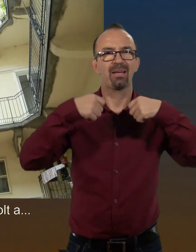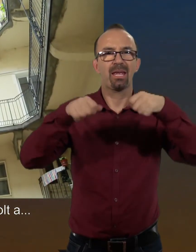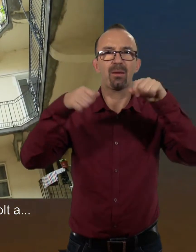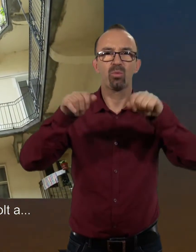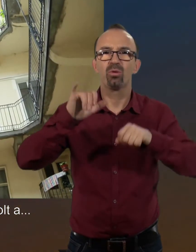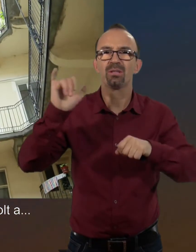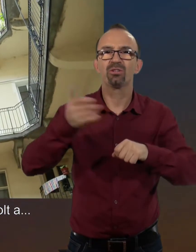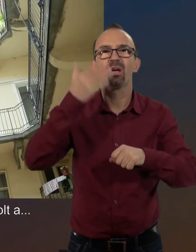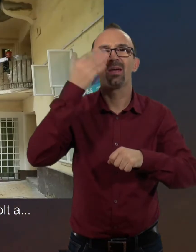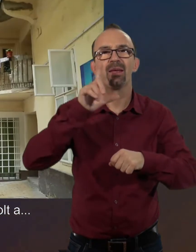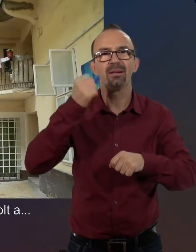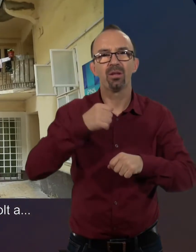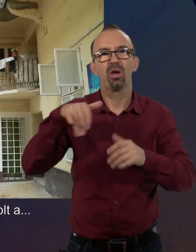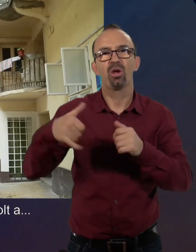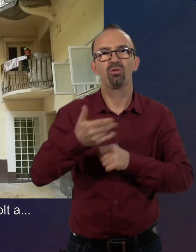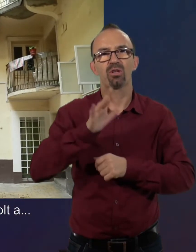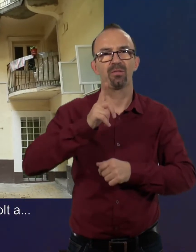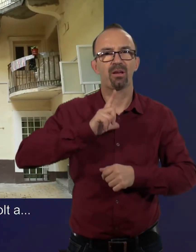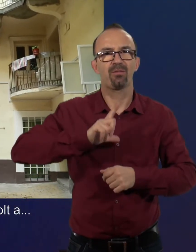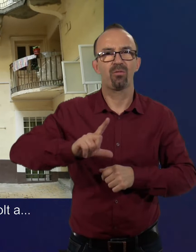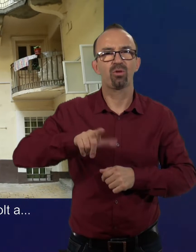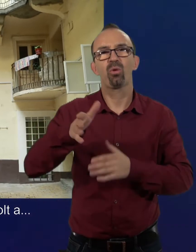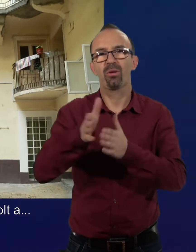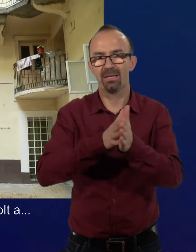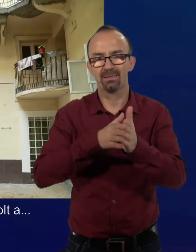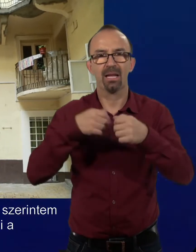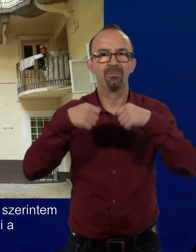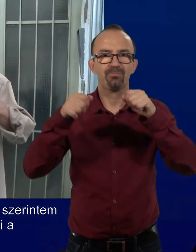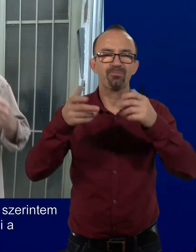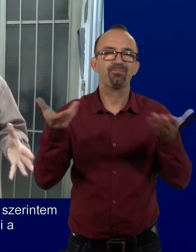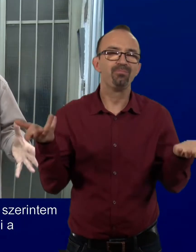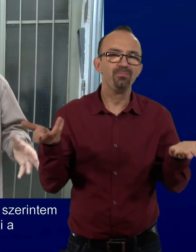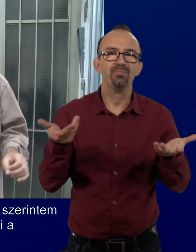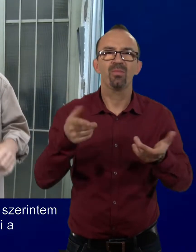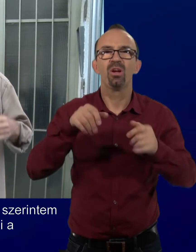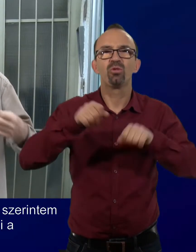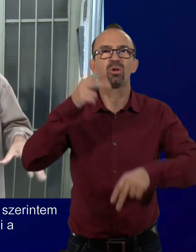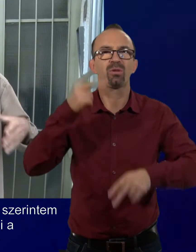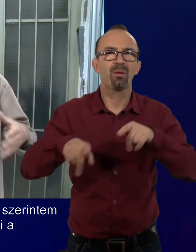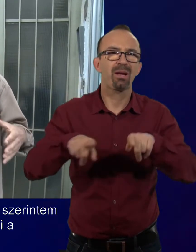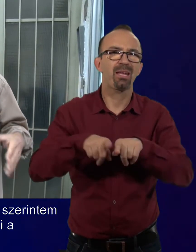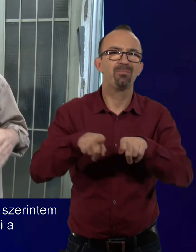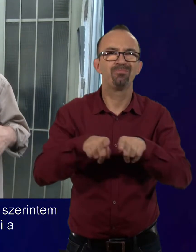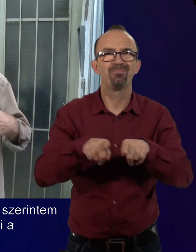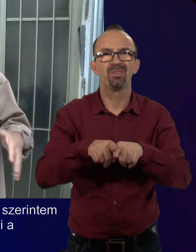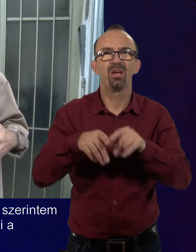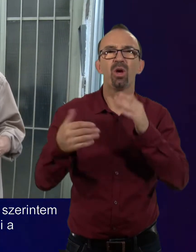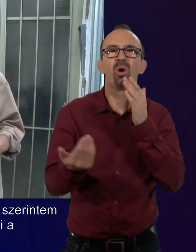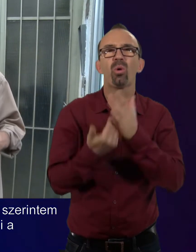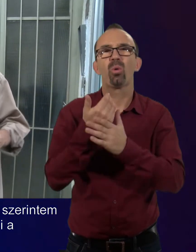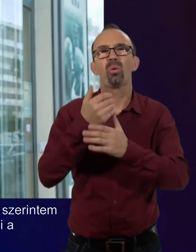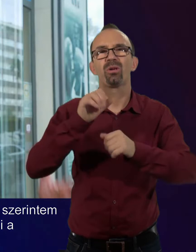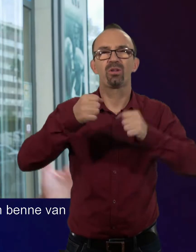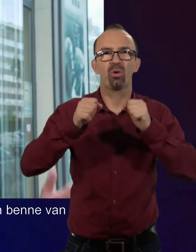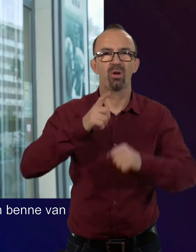Épült, és Hild Józsefnek volt ő kezdte el. Hát ez tulajdonképpen egy ilyen szerintem egy ilyen kis új gyakorlat